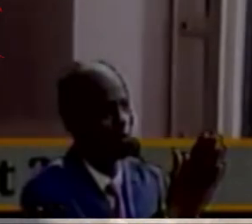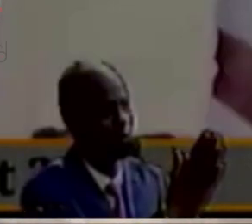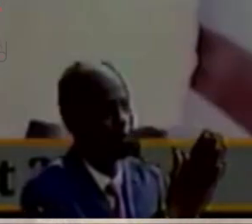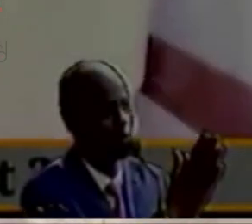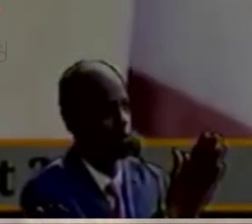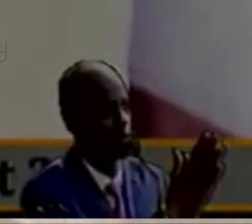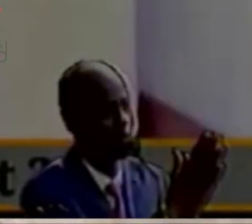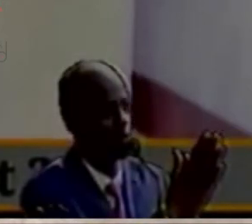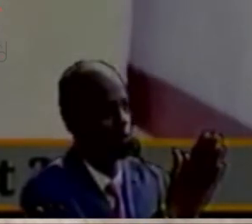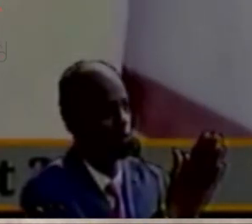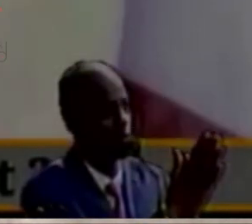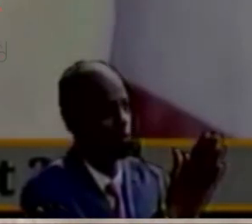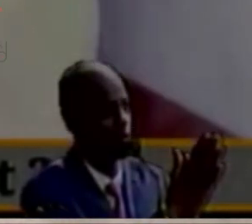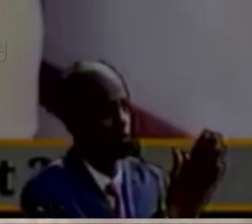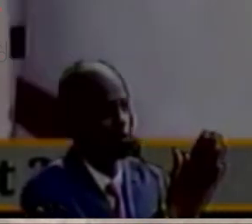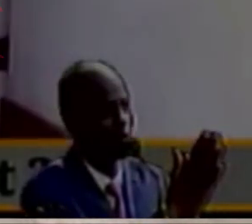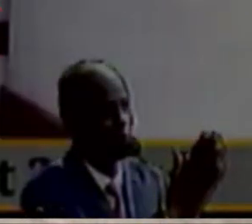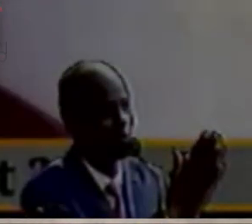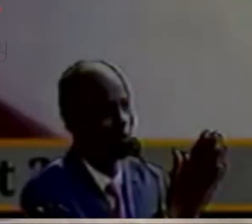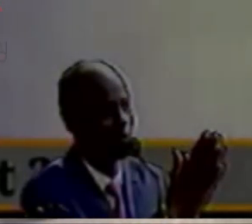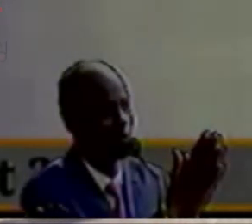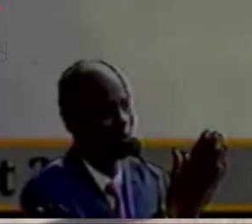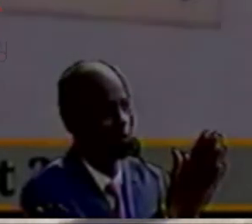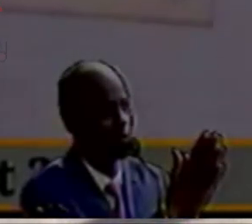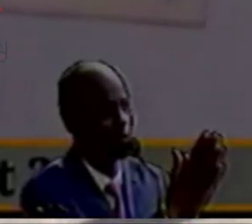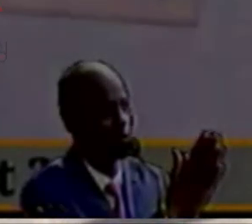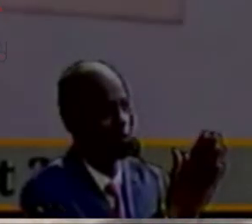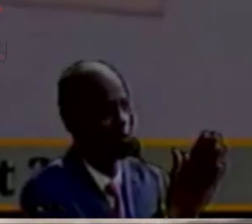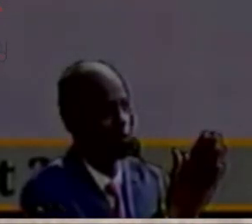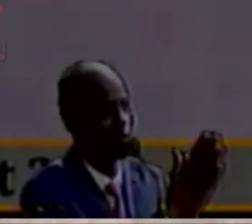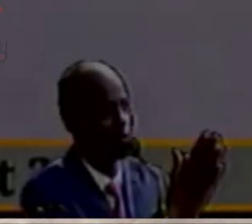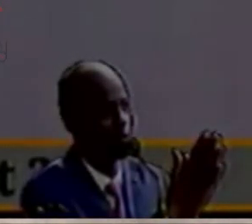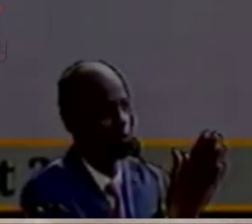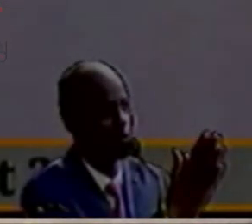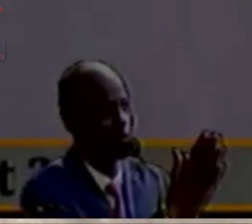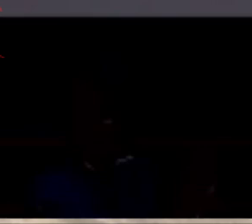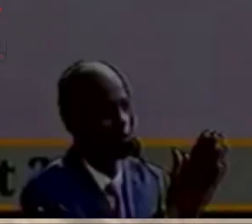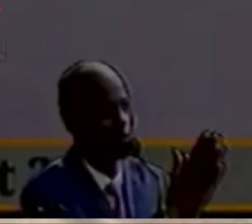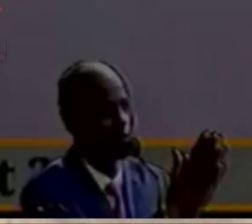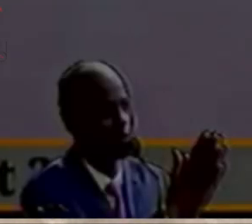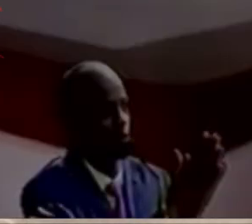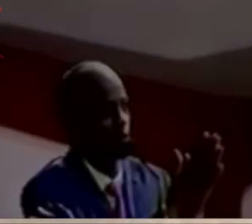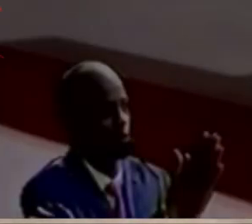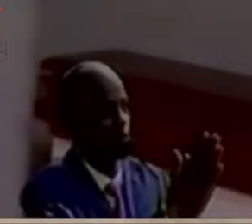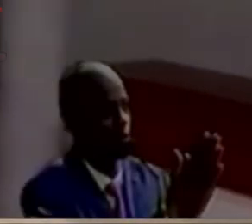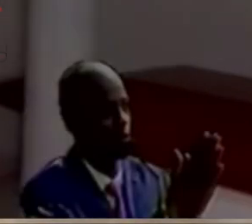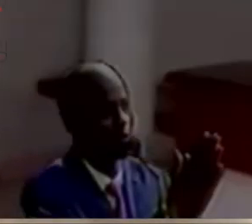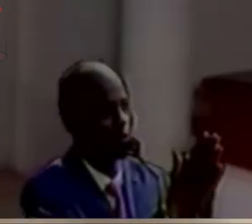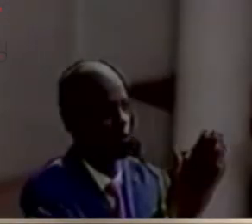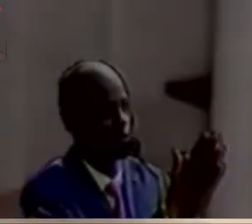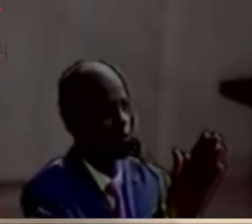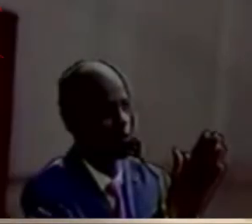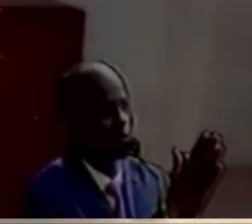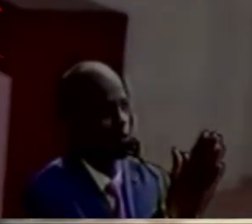sentiment de tristesse, hein, et pas dit des puissances, puisque nous l'avons toujours dans le combat,